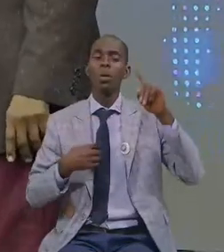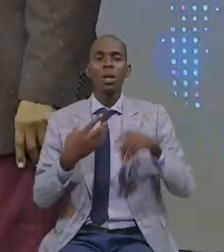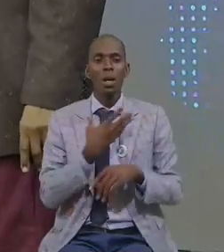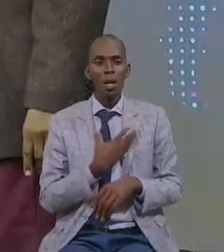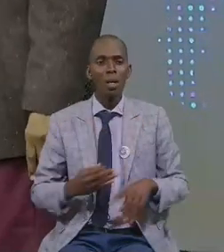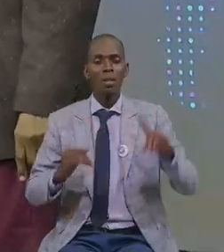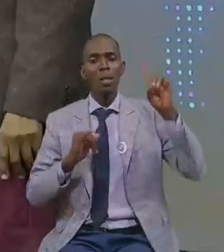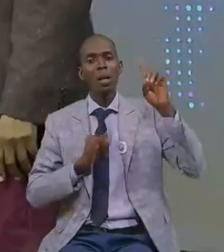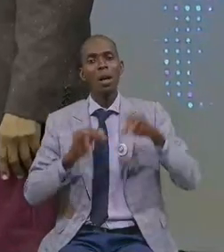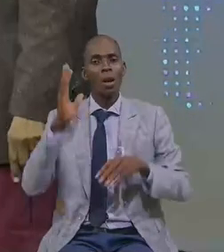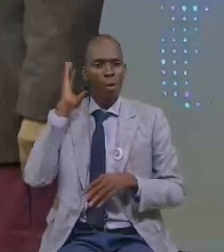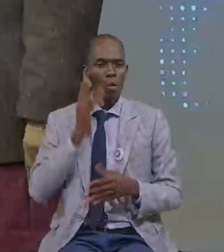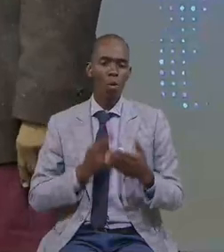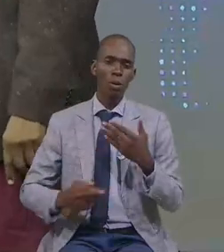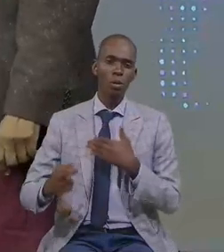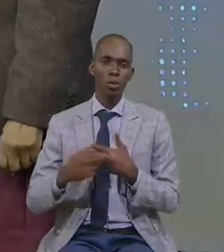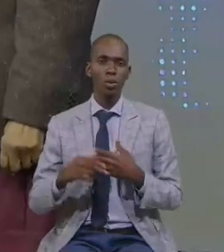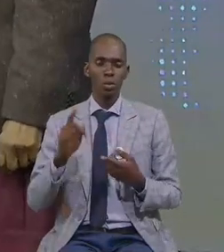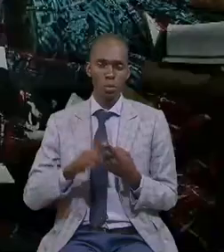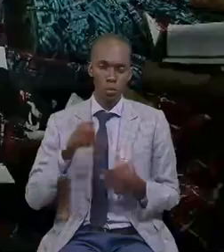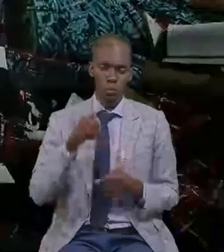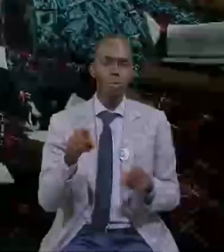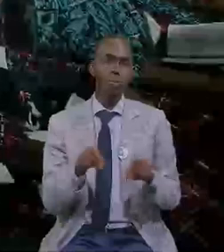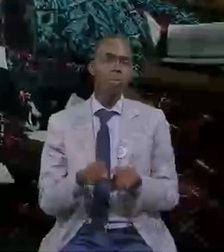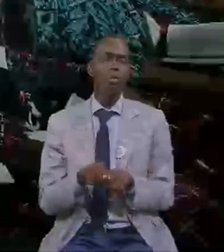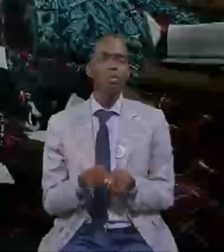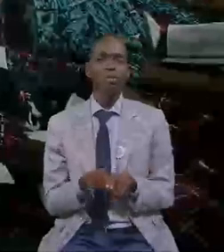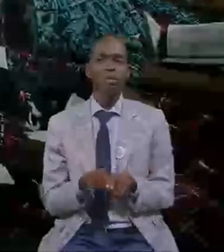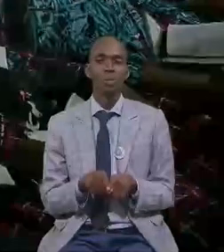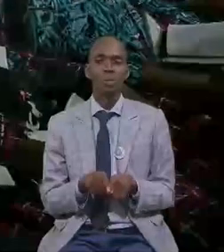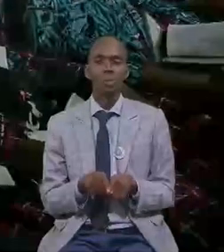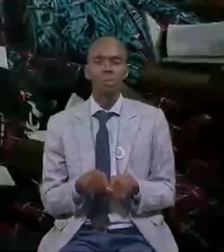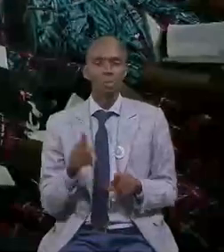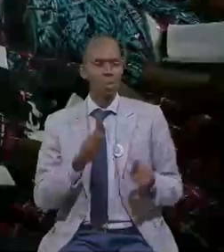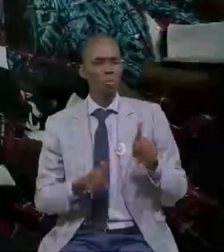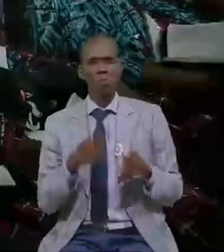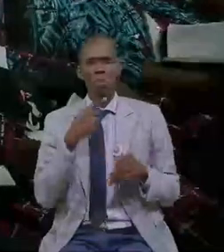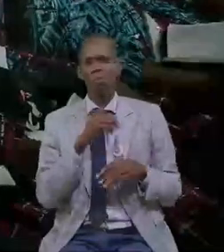je reviendrai à vous. Ouais, certains disent que